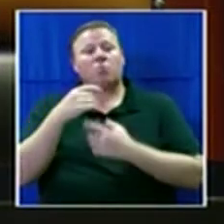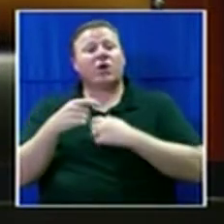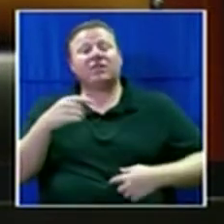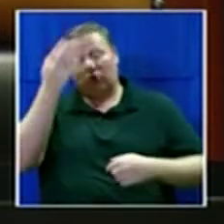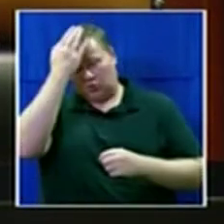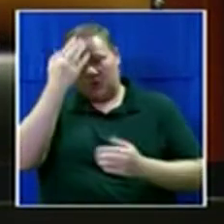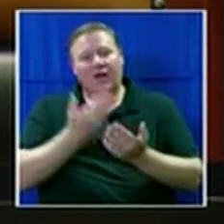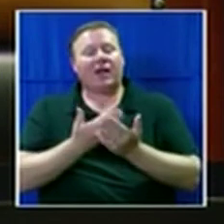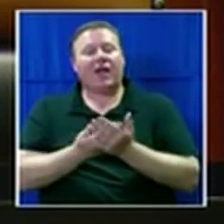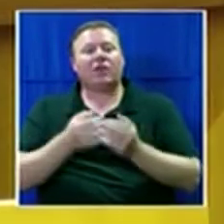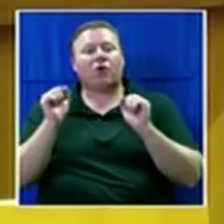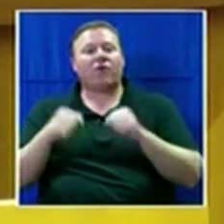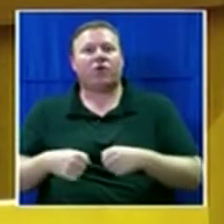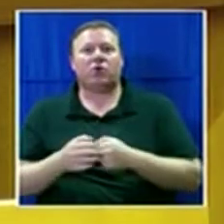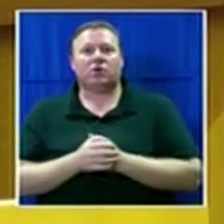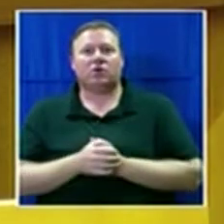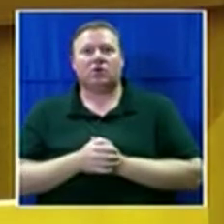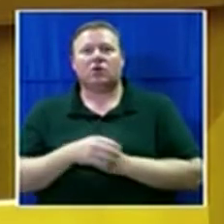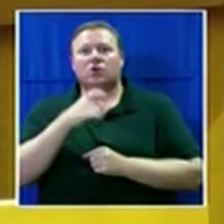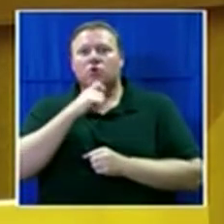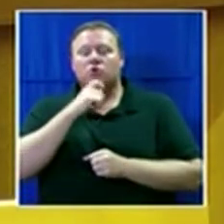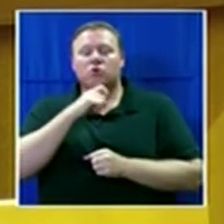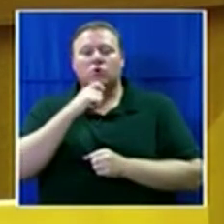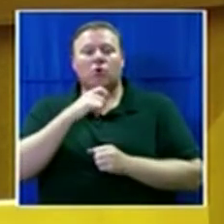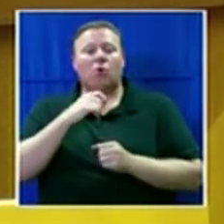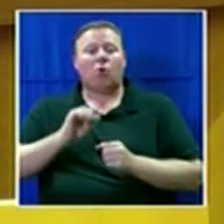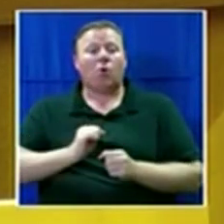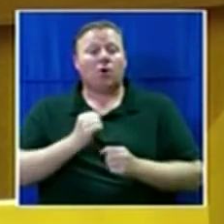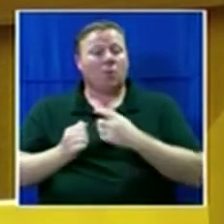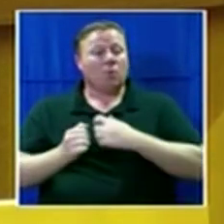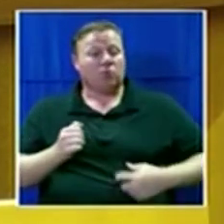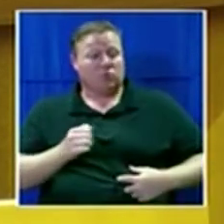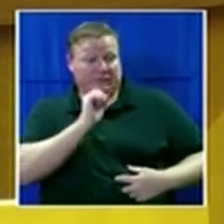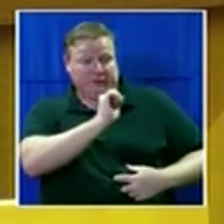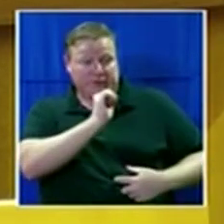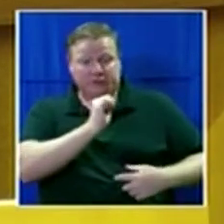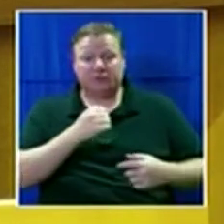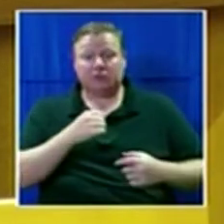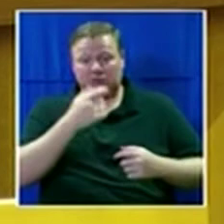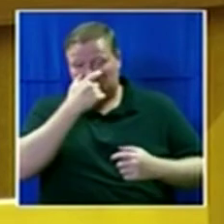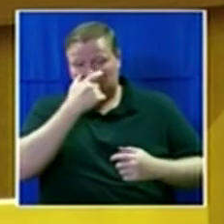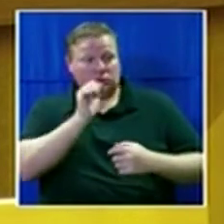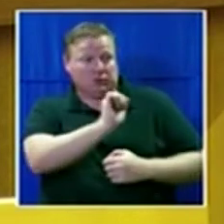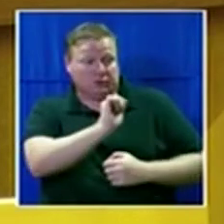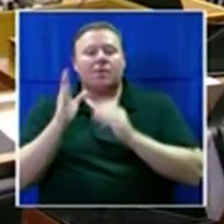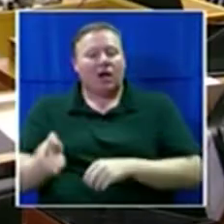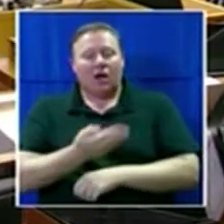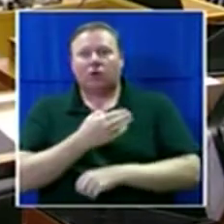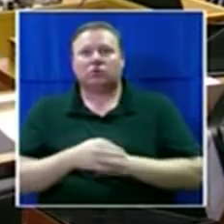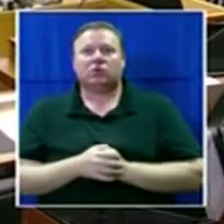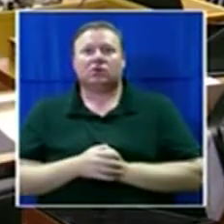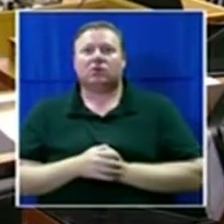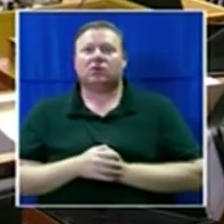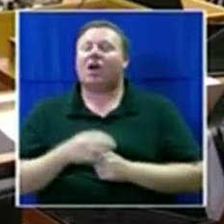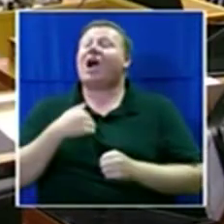Chair of the president, of used to complain order. To President Zuma Chair about being abused by the president. Na